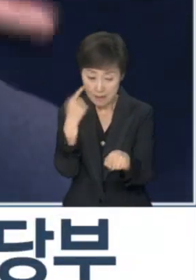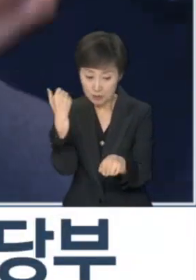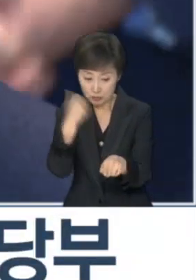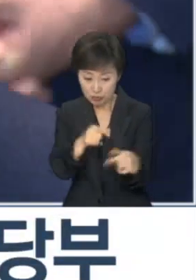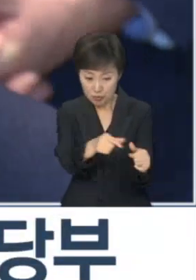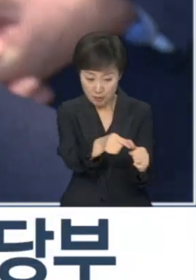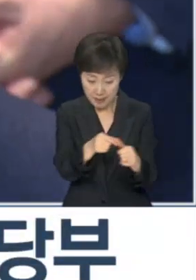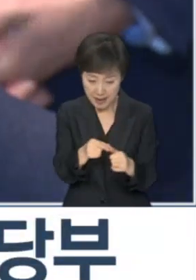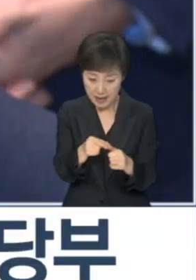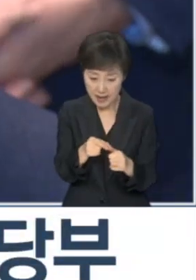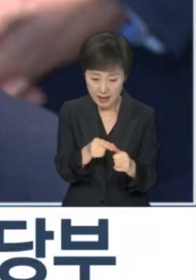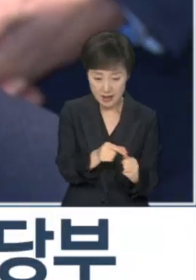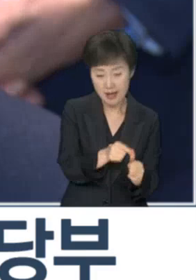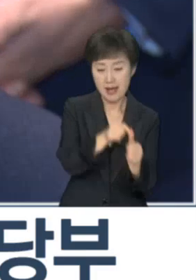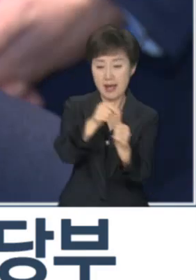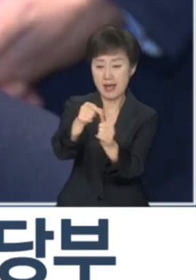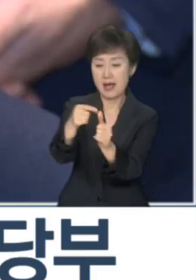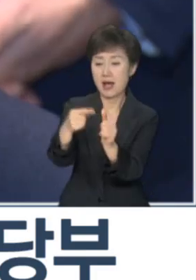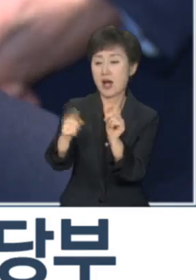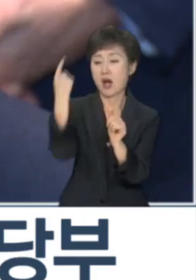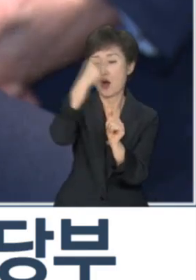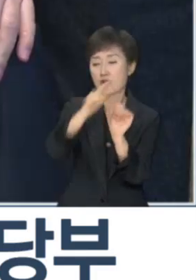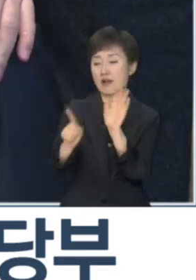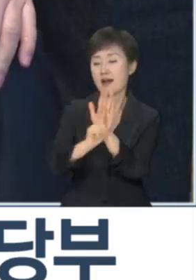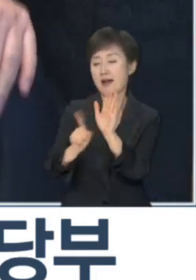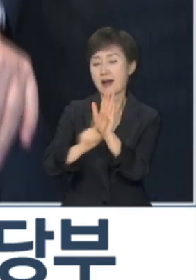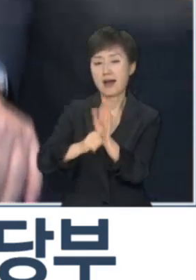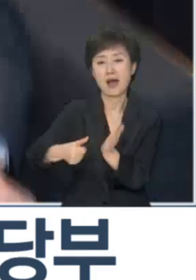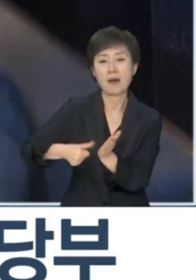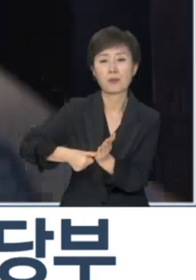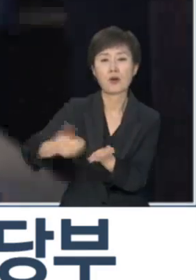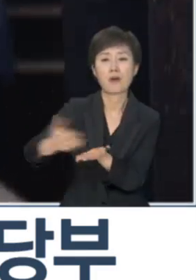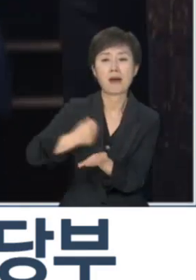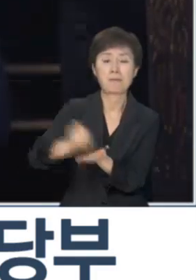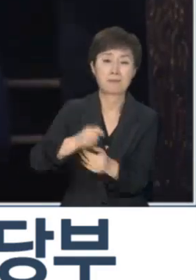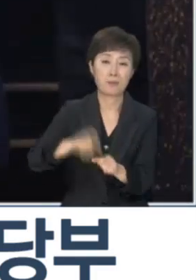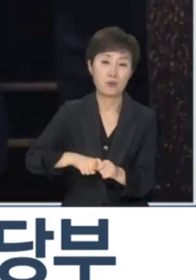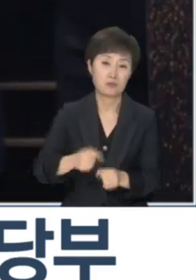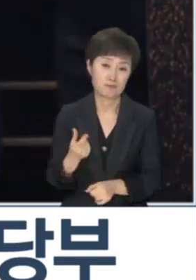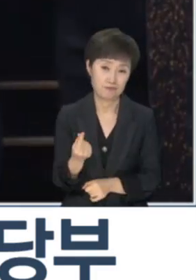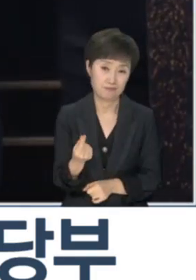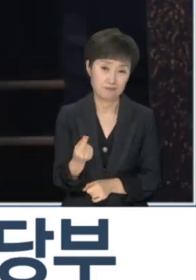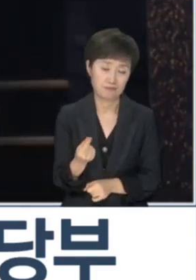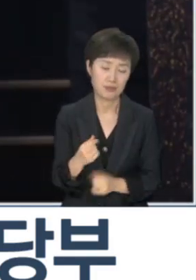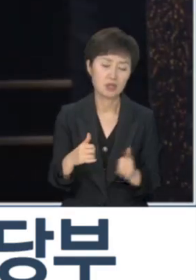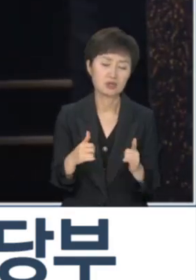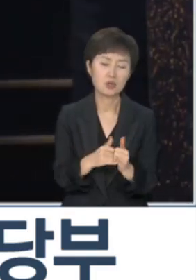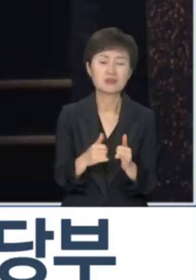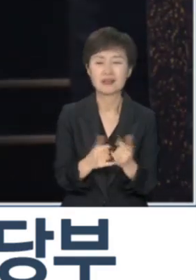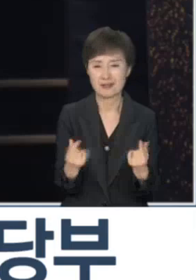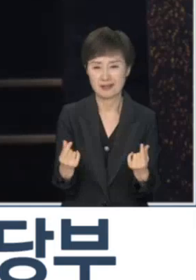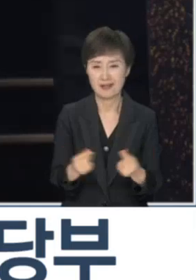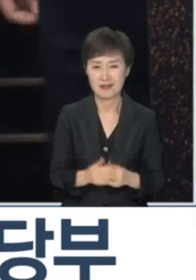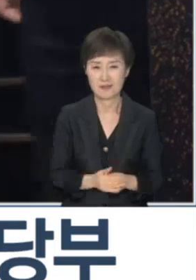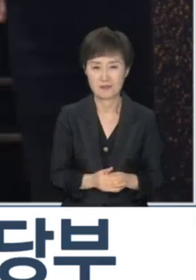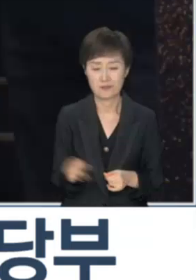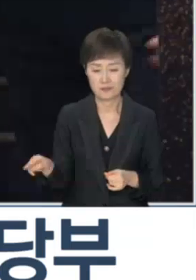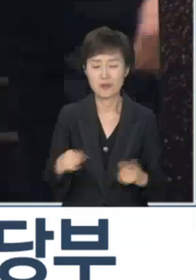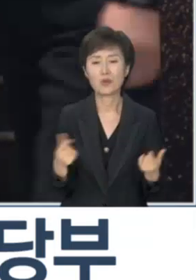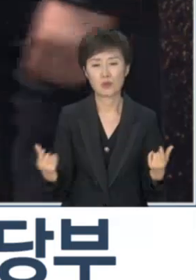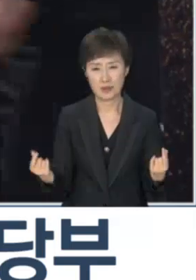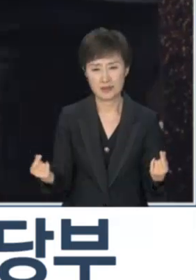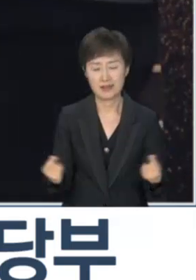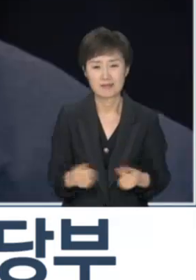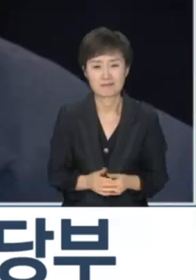유권자한테 심판을 받는 그런 사전 어떤 전쟁 준비 차원이기 때문에 민주당도 마찬가지로 국민의힘도